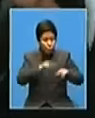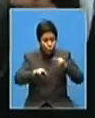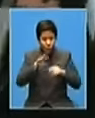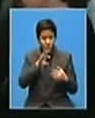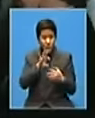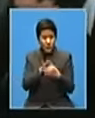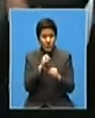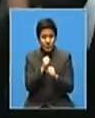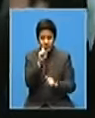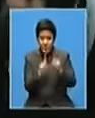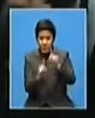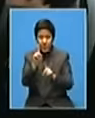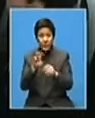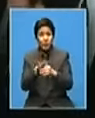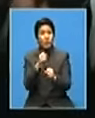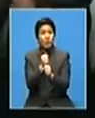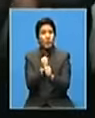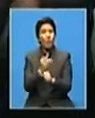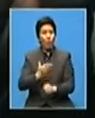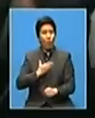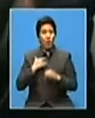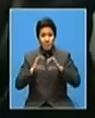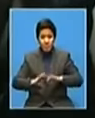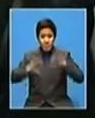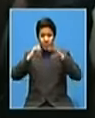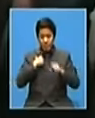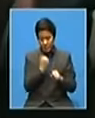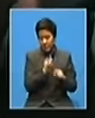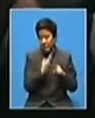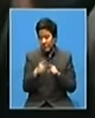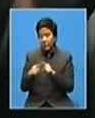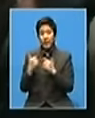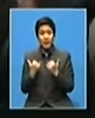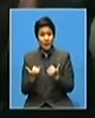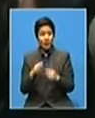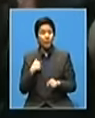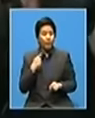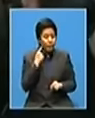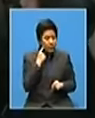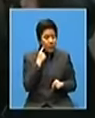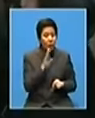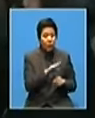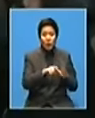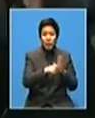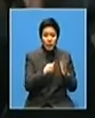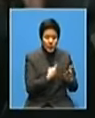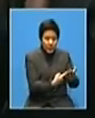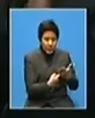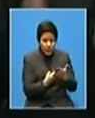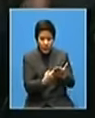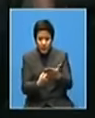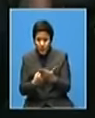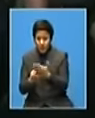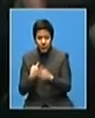น้าและประเมินผลการดำเนินงานของรัฐบาลในเรื่องต่างๆรวมทั้งรับฟังปัญหาและข้อเสนอแนะจากพี่น้องประชาช